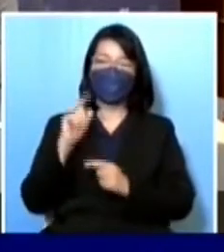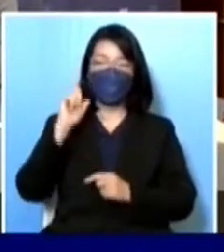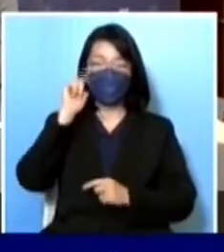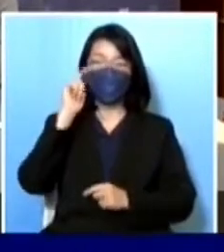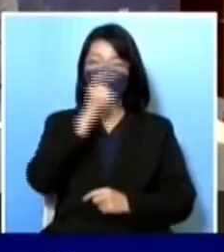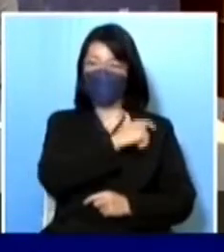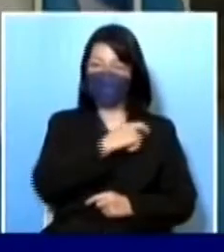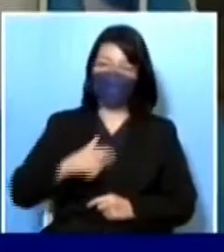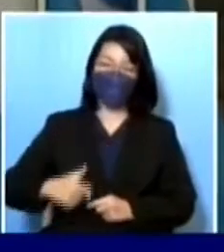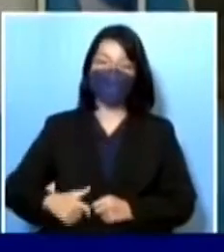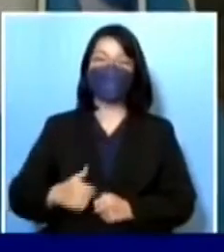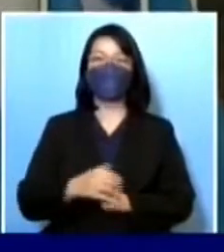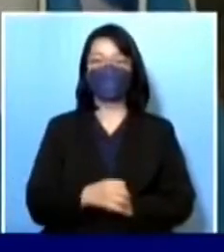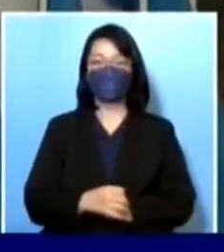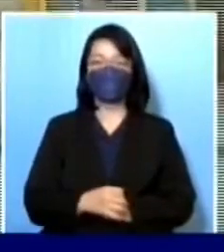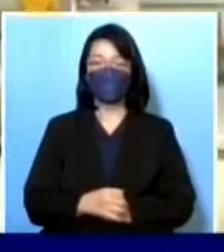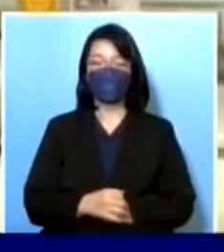าเสพติดในชุมชน